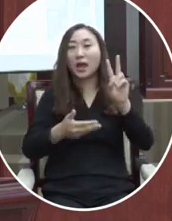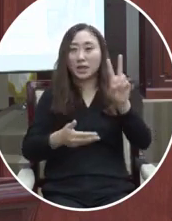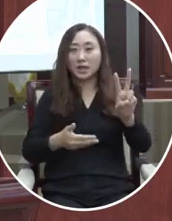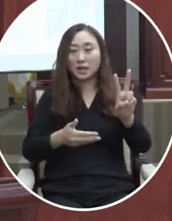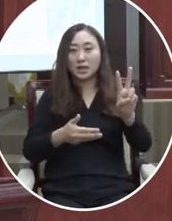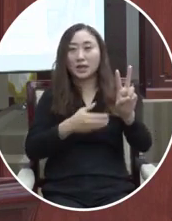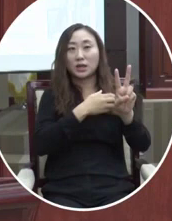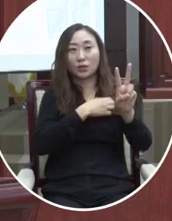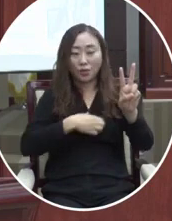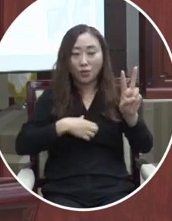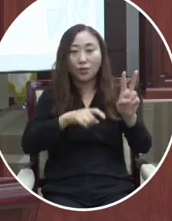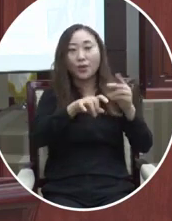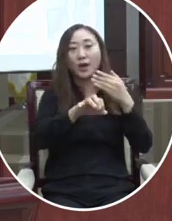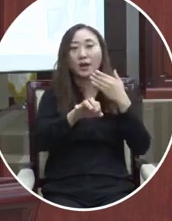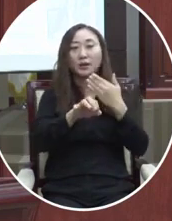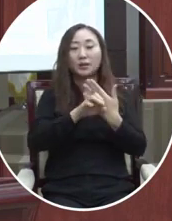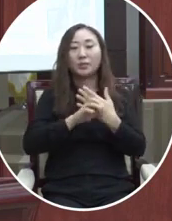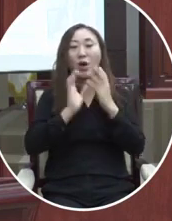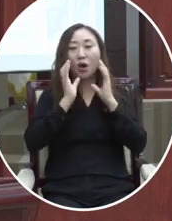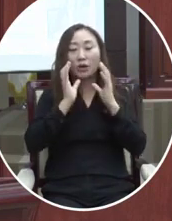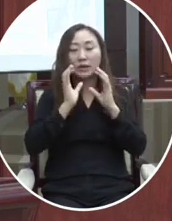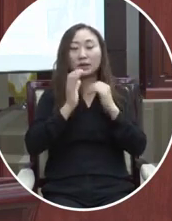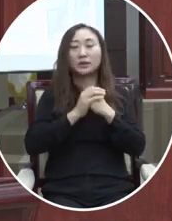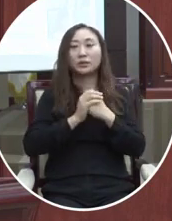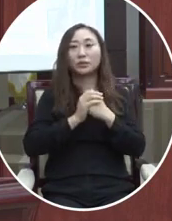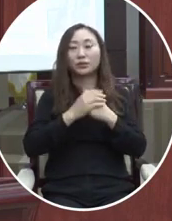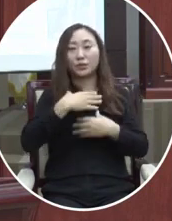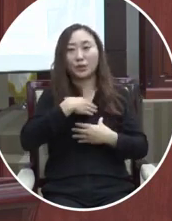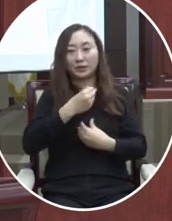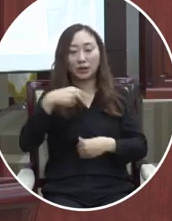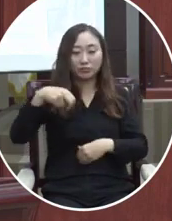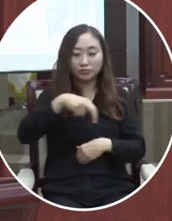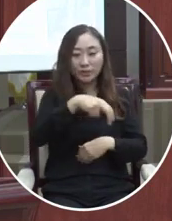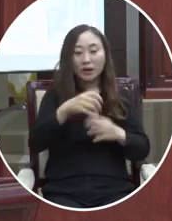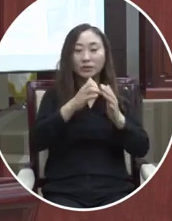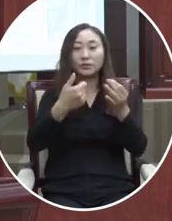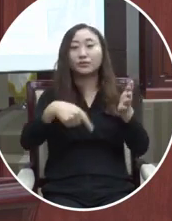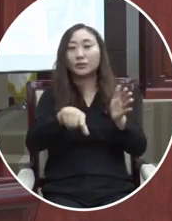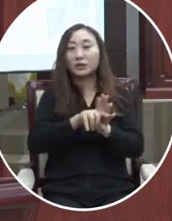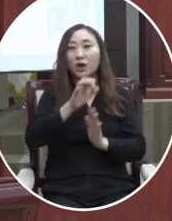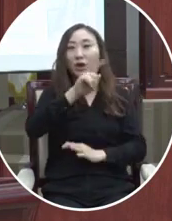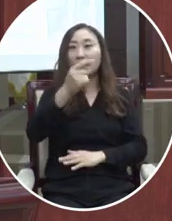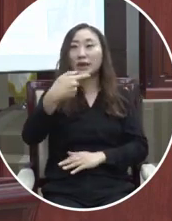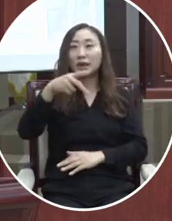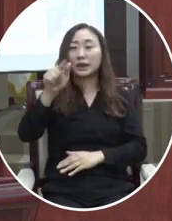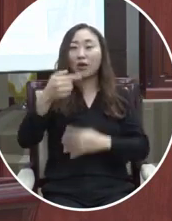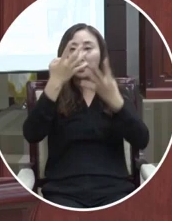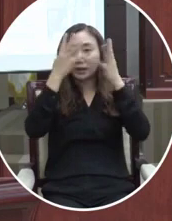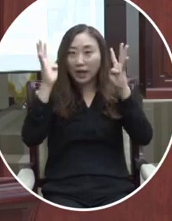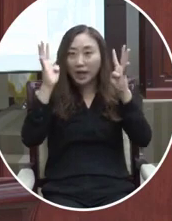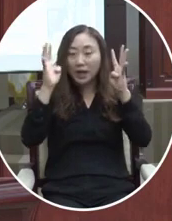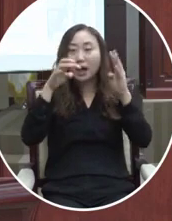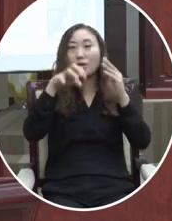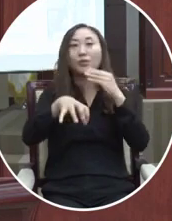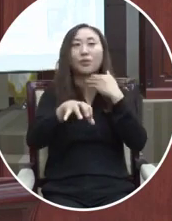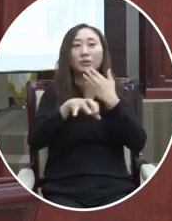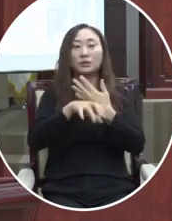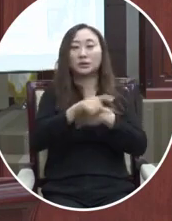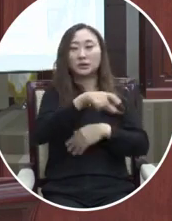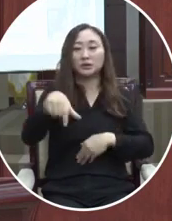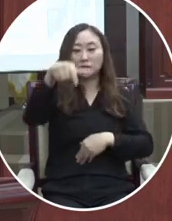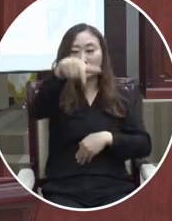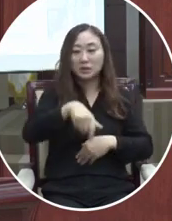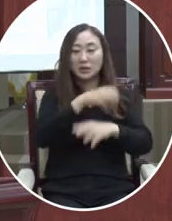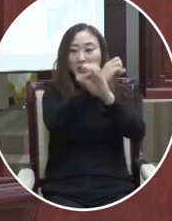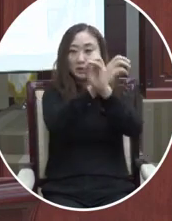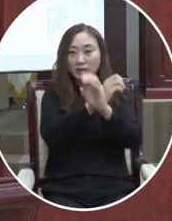이동 어린이와 주민들의 보행 안전을 확보하기 위해 인덕대 사거리에 신호기와 횡단보도를